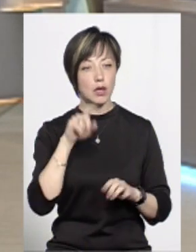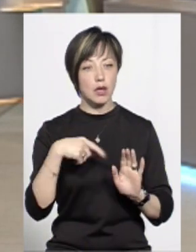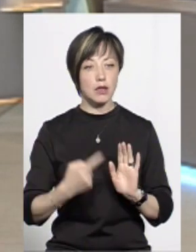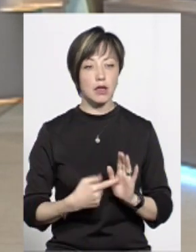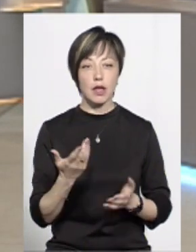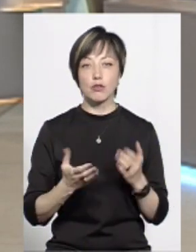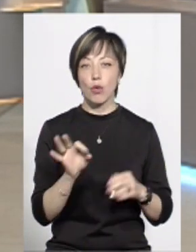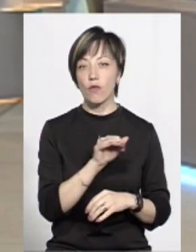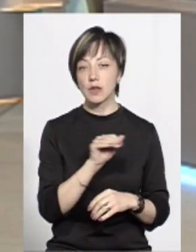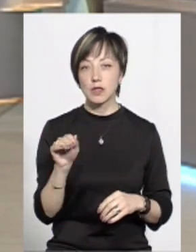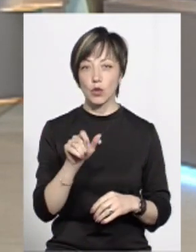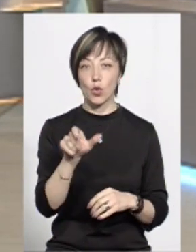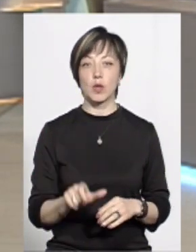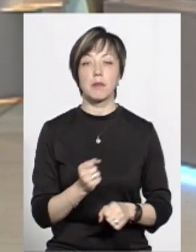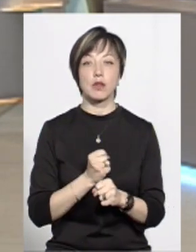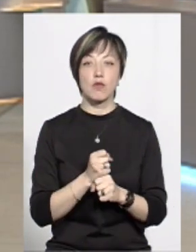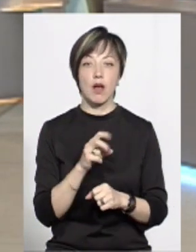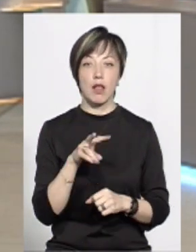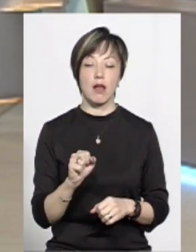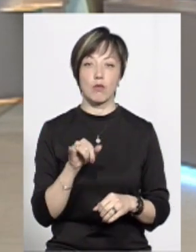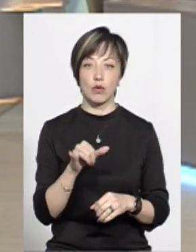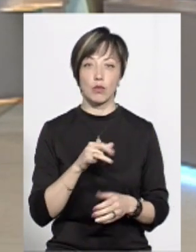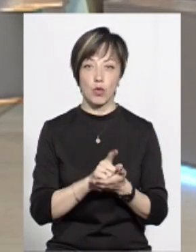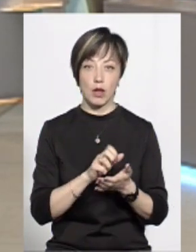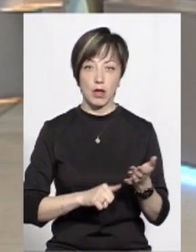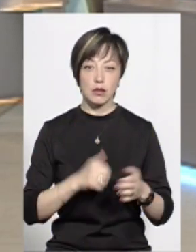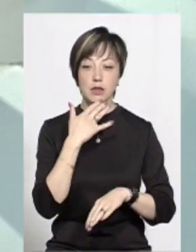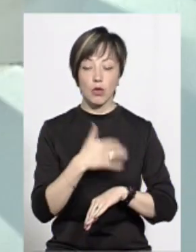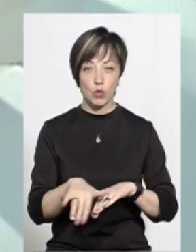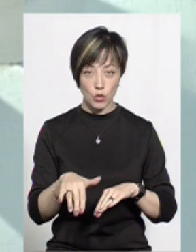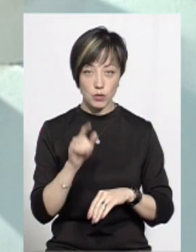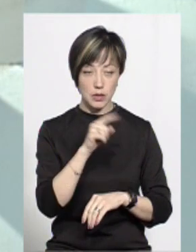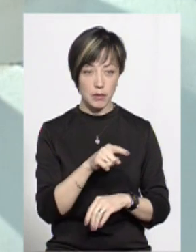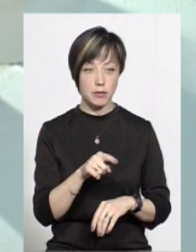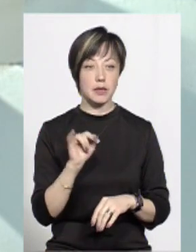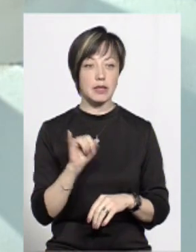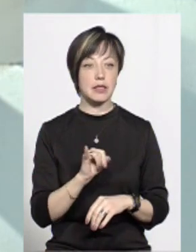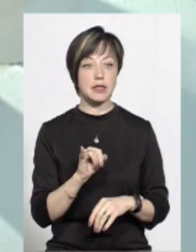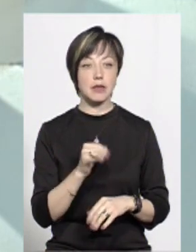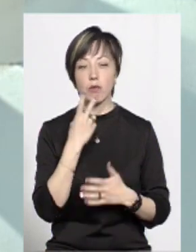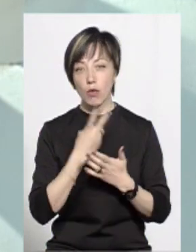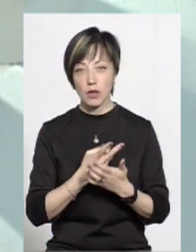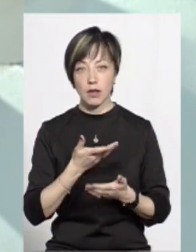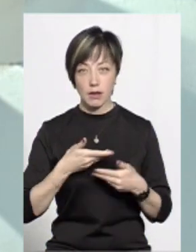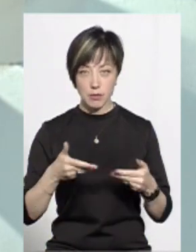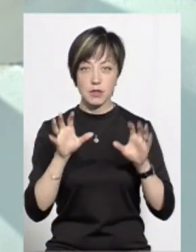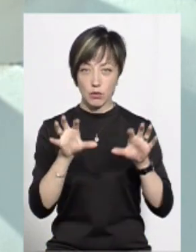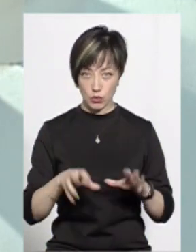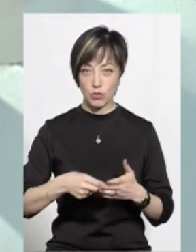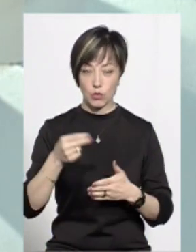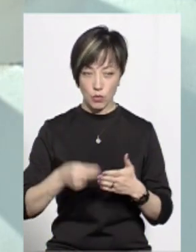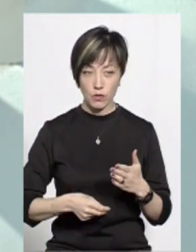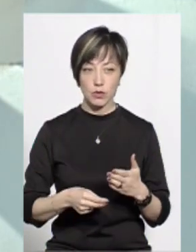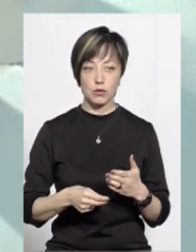Якщо офіційно людина працювала і в них був утриманий податок за кордоном, і вони пред'являють нам легалізовану